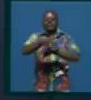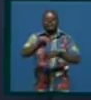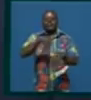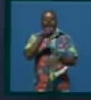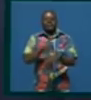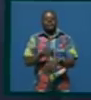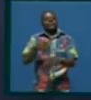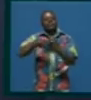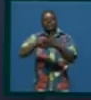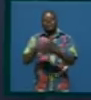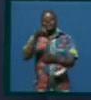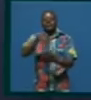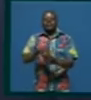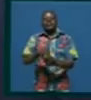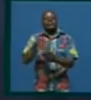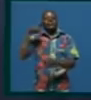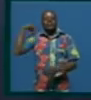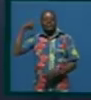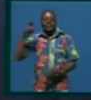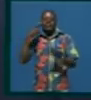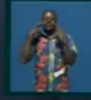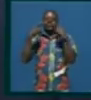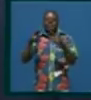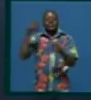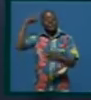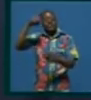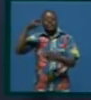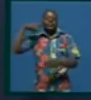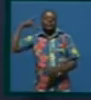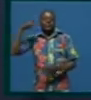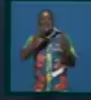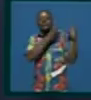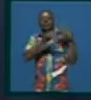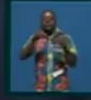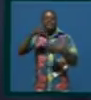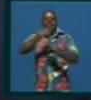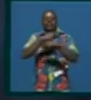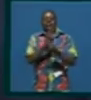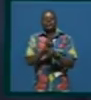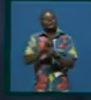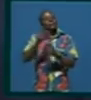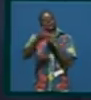son histoire. On a remarqué les périodes historiques depuis la fondation de ce pays. Mais